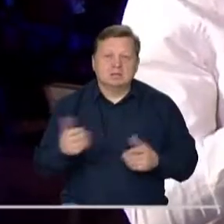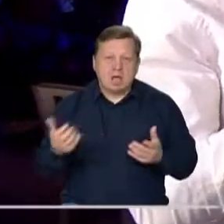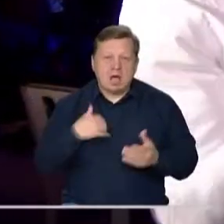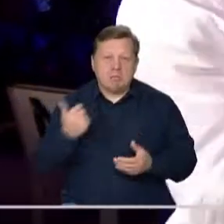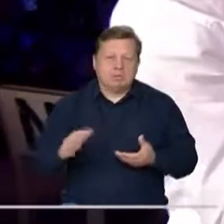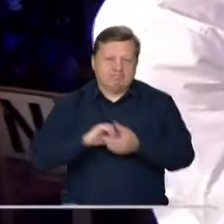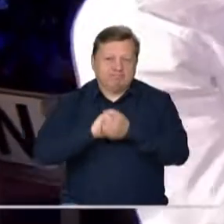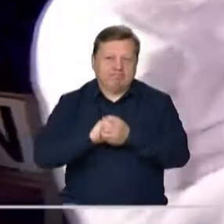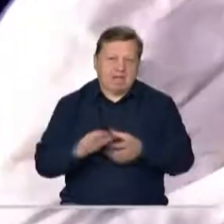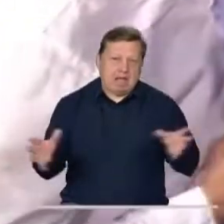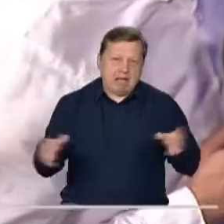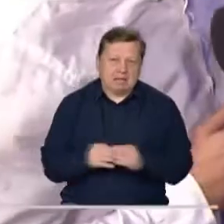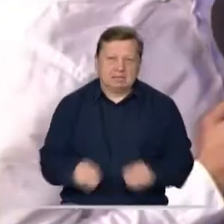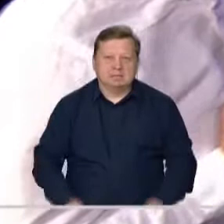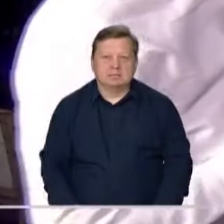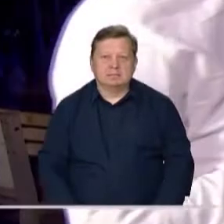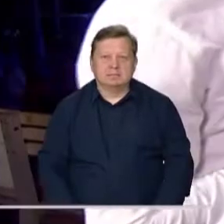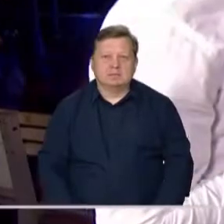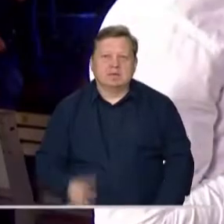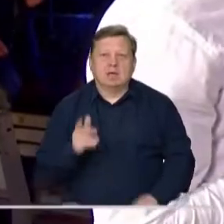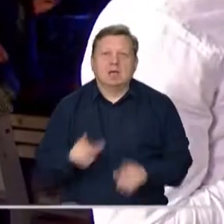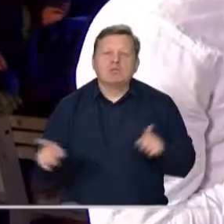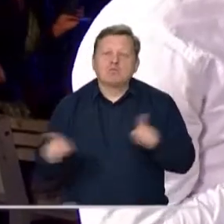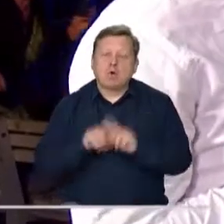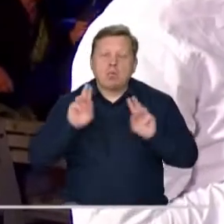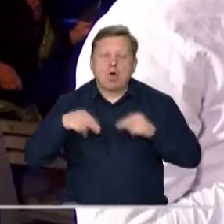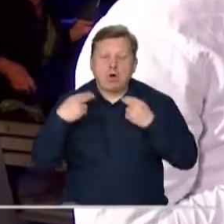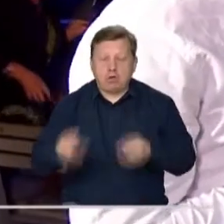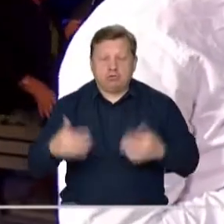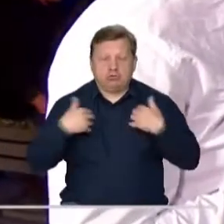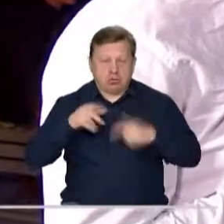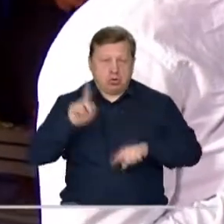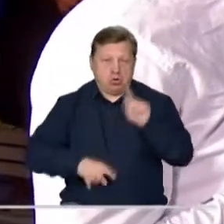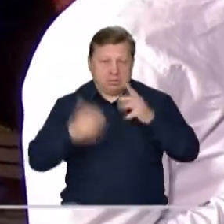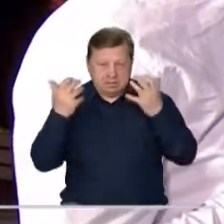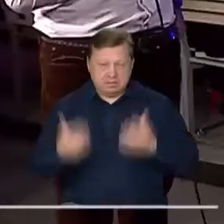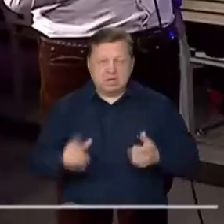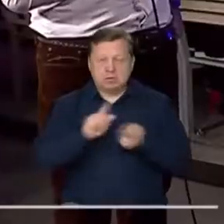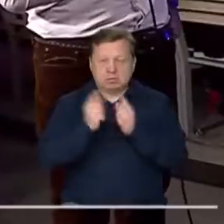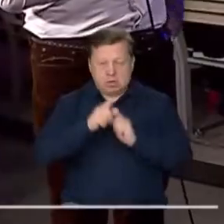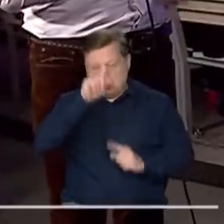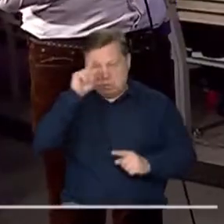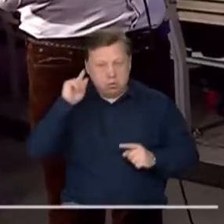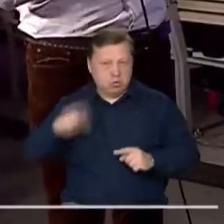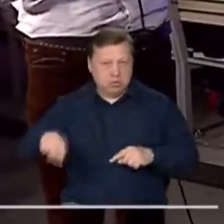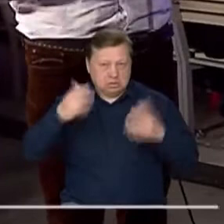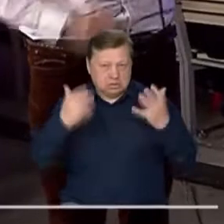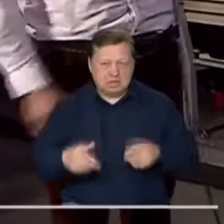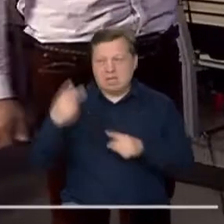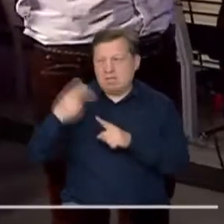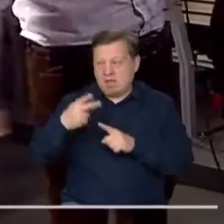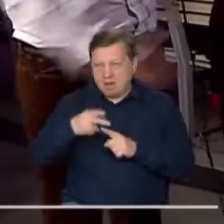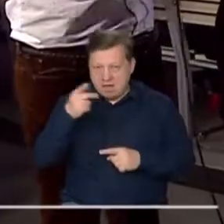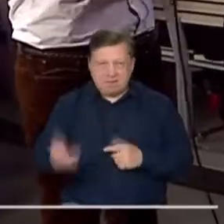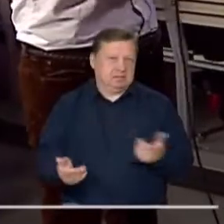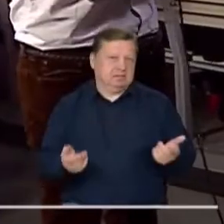żebyśmy się trzymali cały czas to, razem. Było przed pandemią, żeby już wróciła normalność i te spotkania z publicznością, z państwem przed telewizorami,